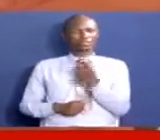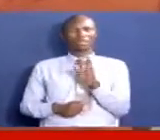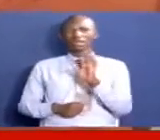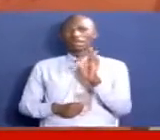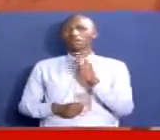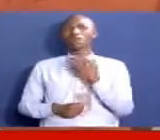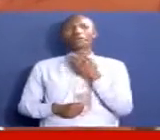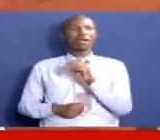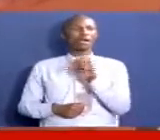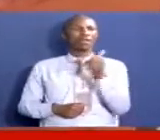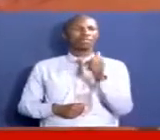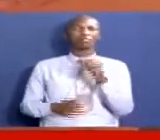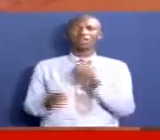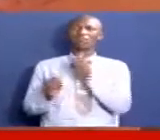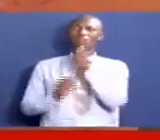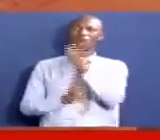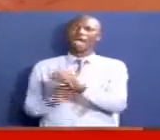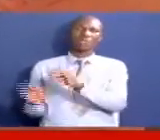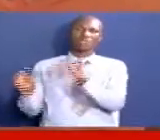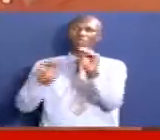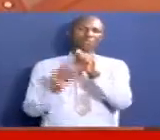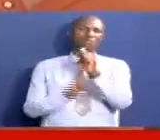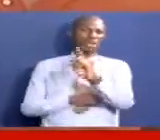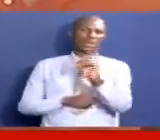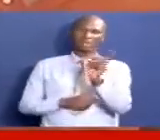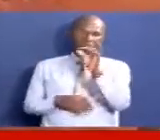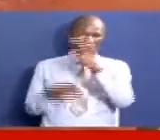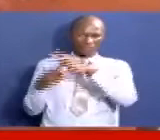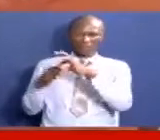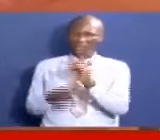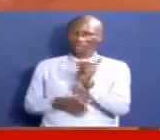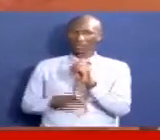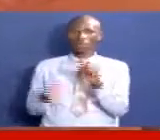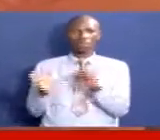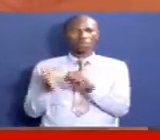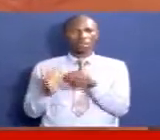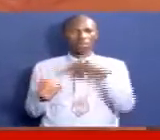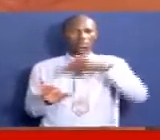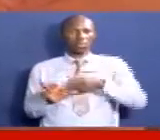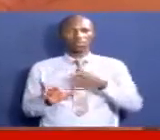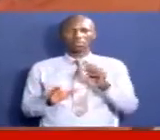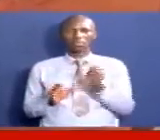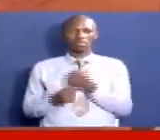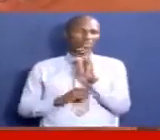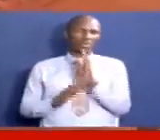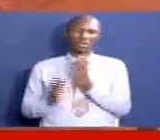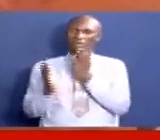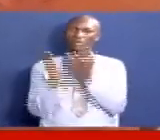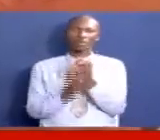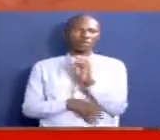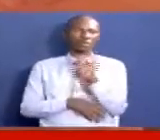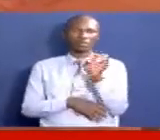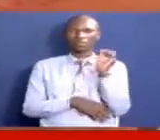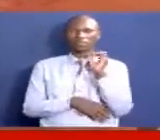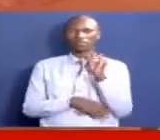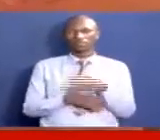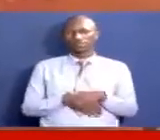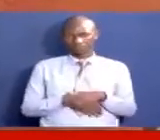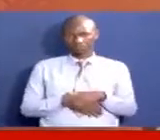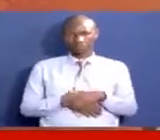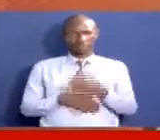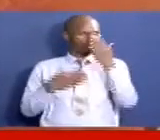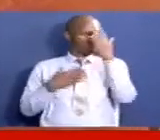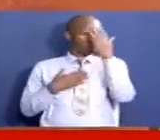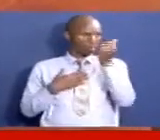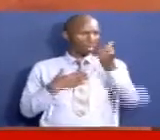ituo si utuwa wanaku idhe kani chochoro ni oiku inadhino wa mauta uidhe mevi kakulatwe kulakwe ituo ni kuidhe